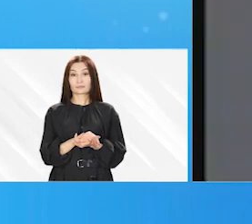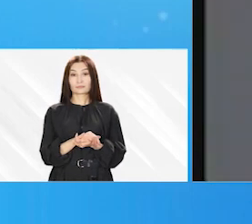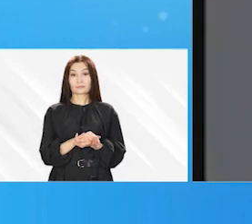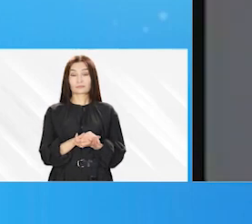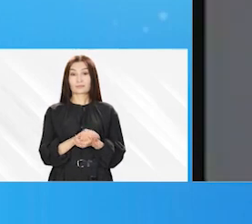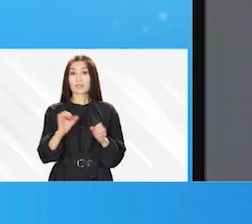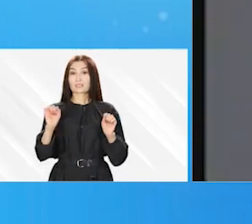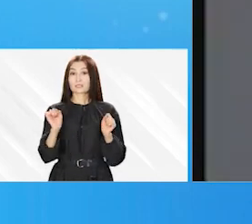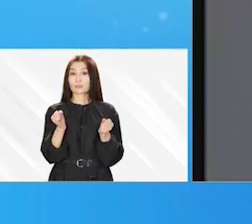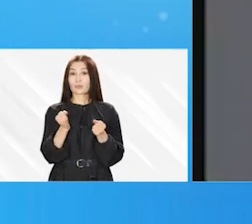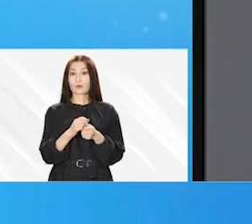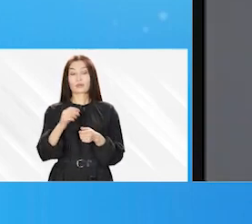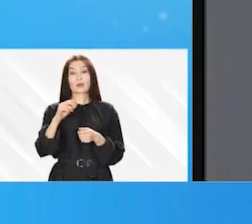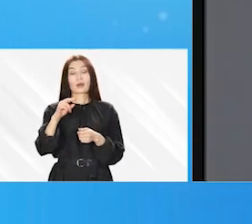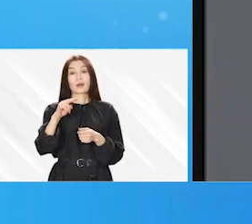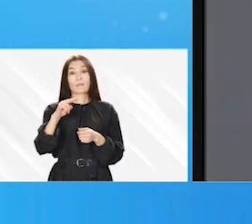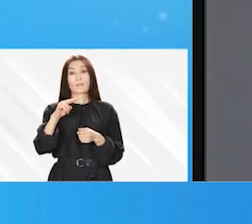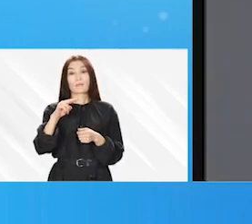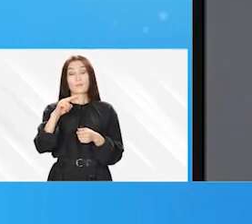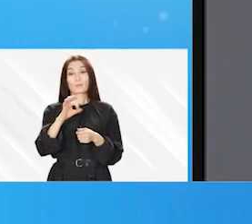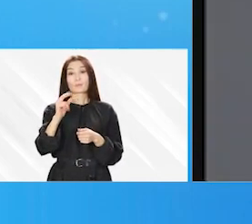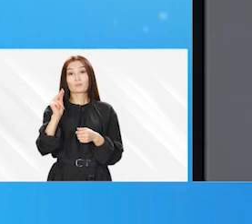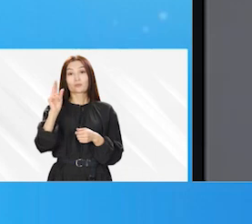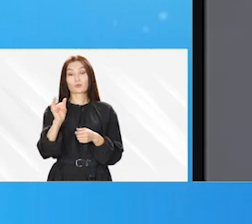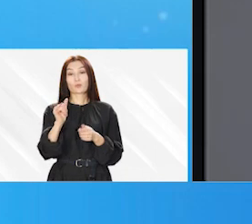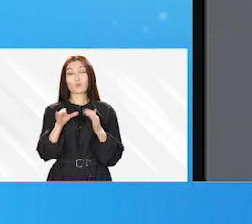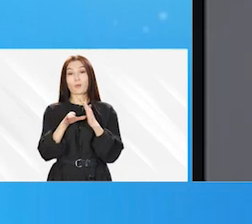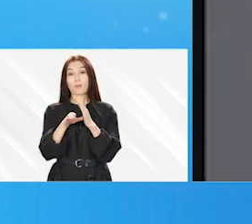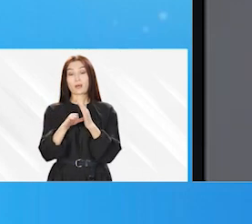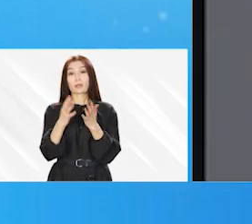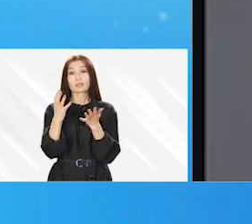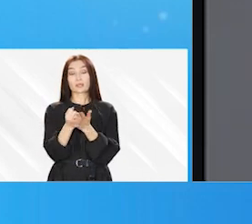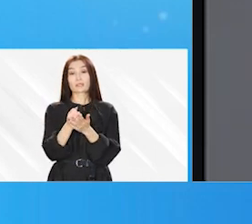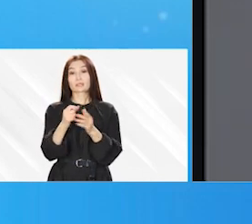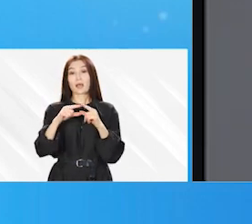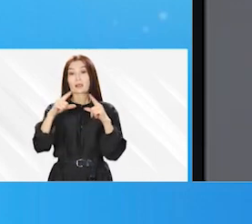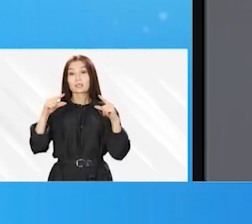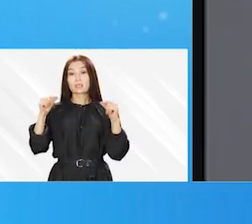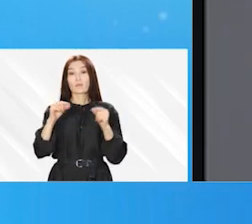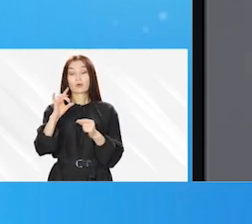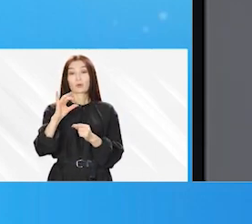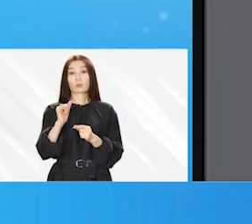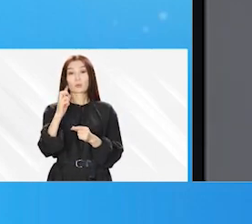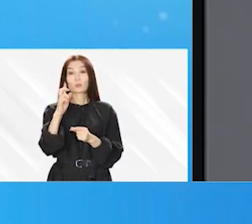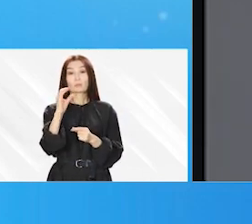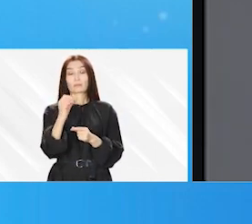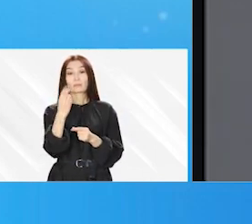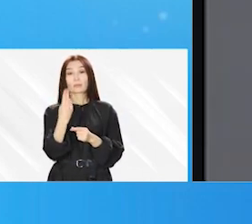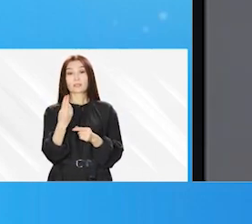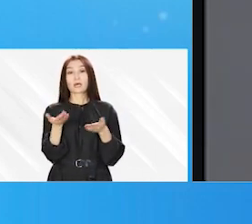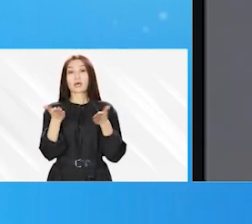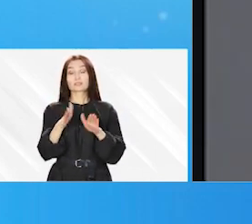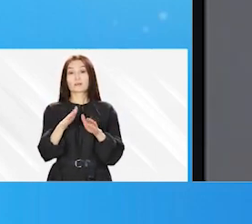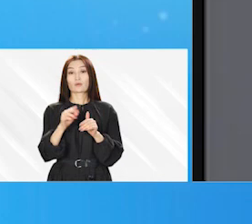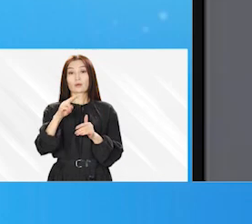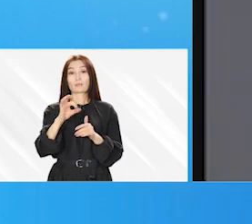зимой подушную почку помогает определить листовой рубец оставшиеся